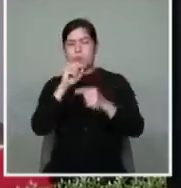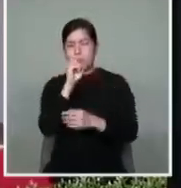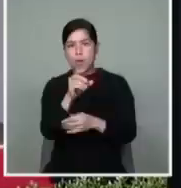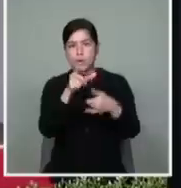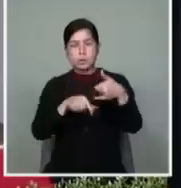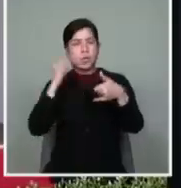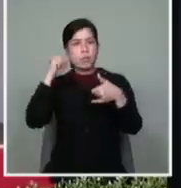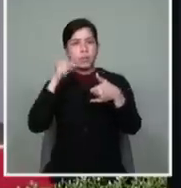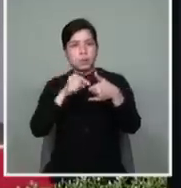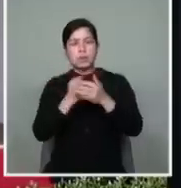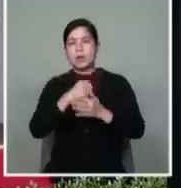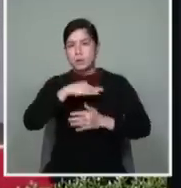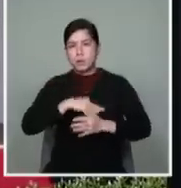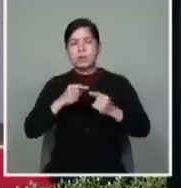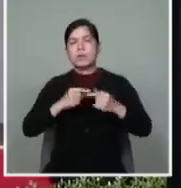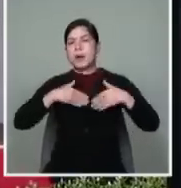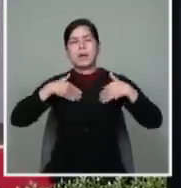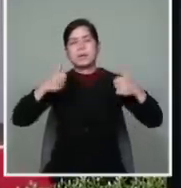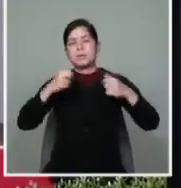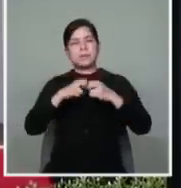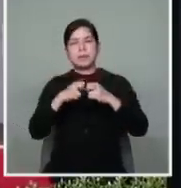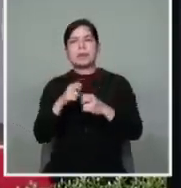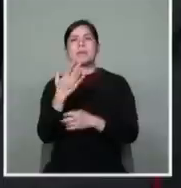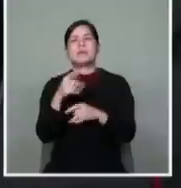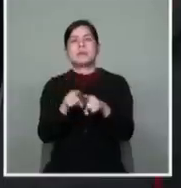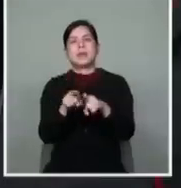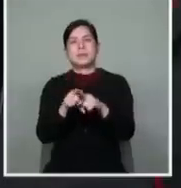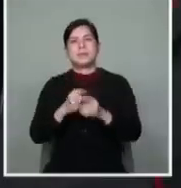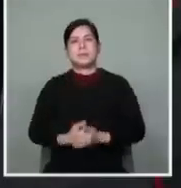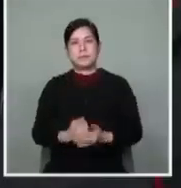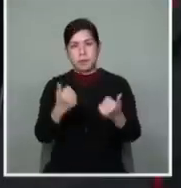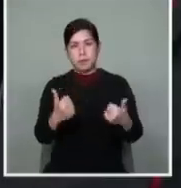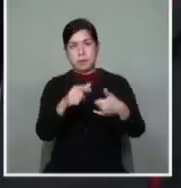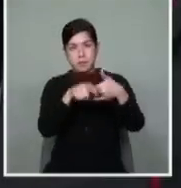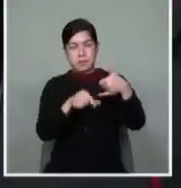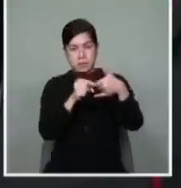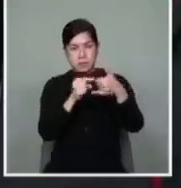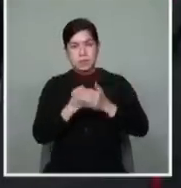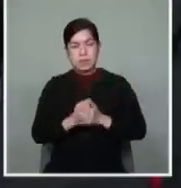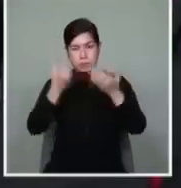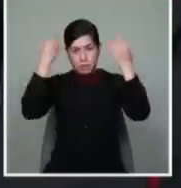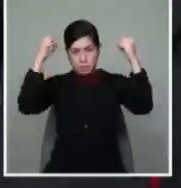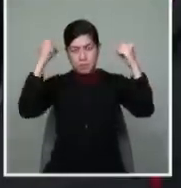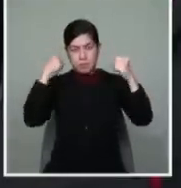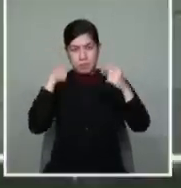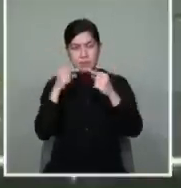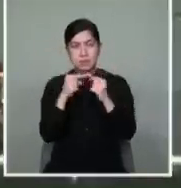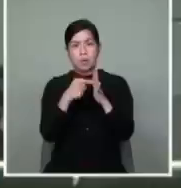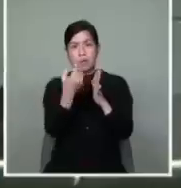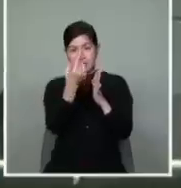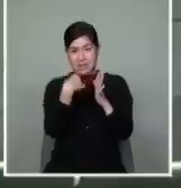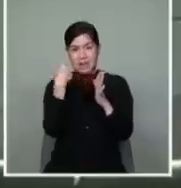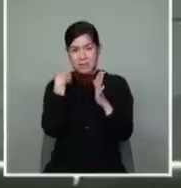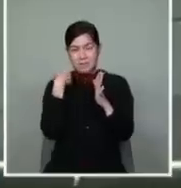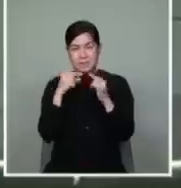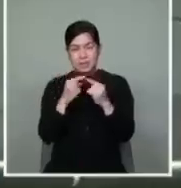องก็ยังรู้สึกสบายดีมากเช่นเดียวกันค่ะตอนนี้ทรัมป์เริ่มได้รับยาเพื่อรักษาโควิด-19แล้วซึ่งนาย